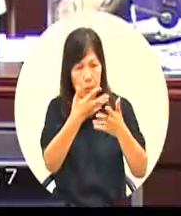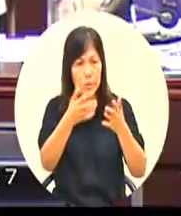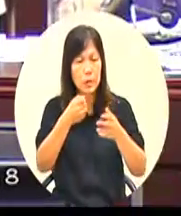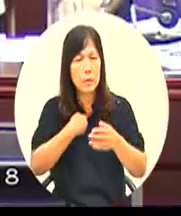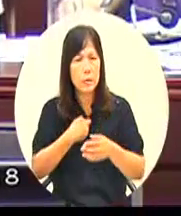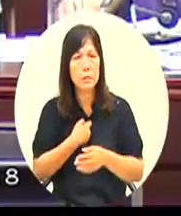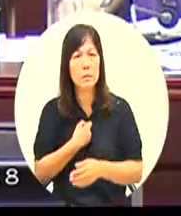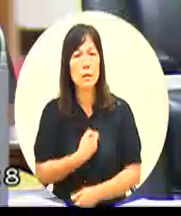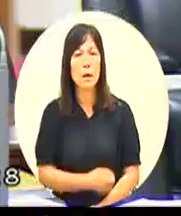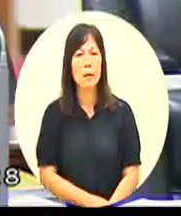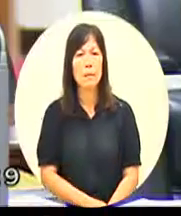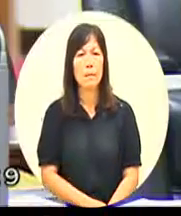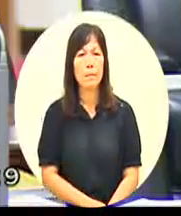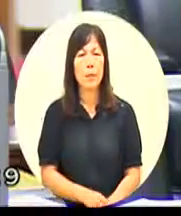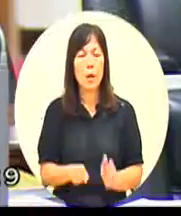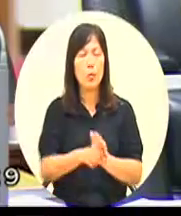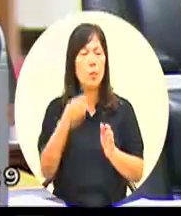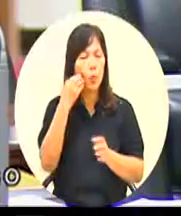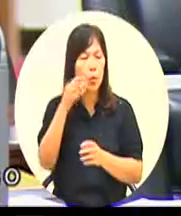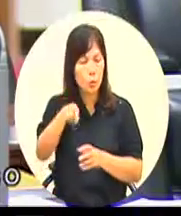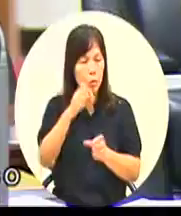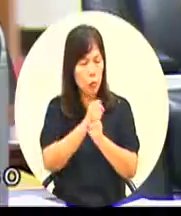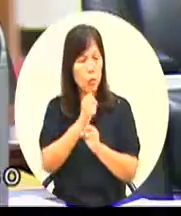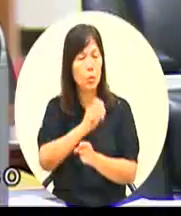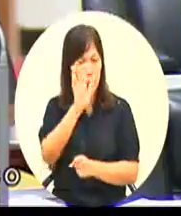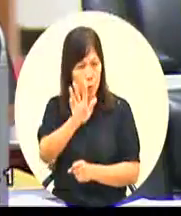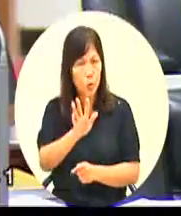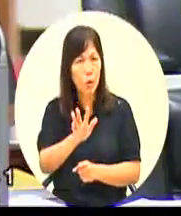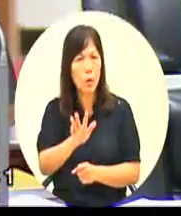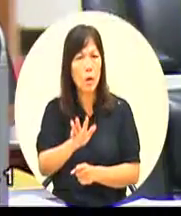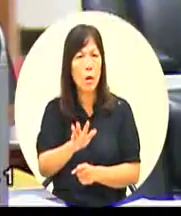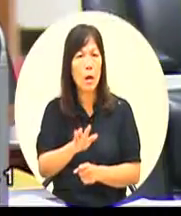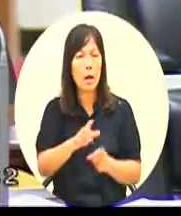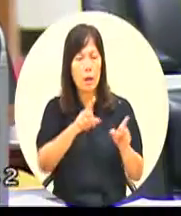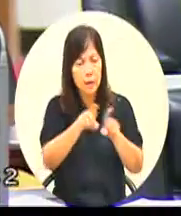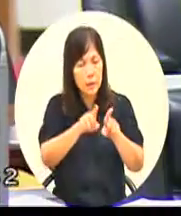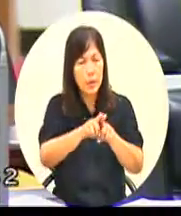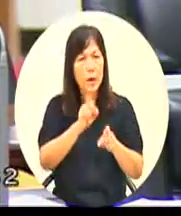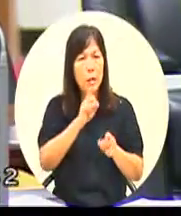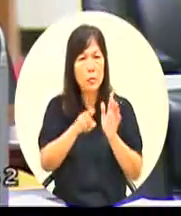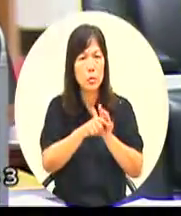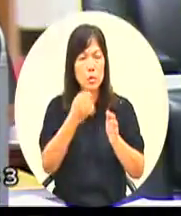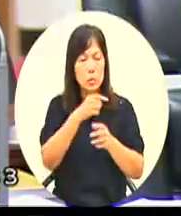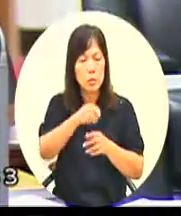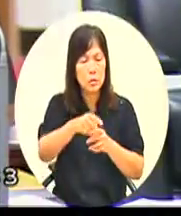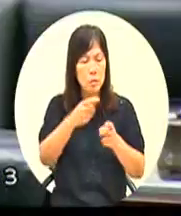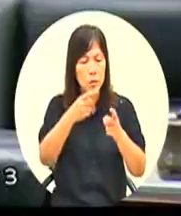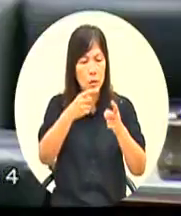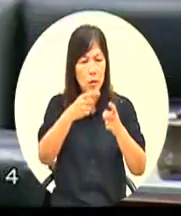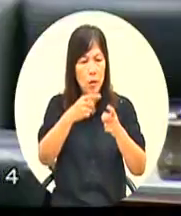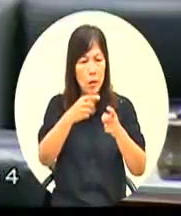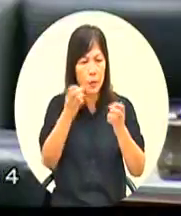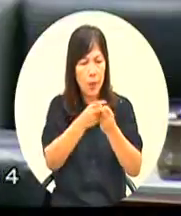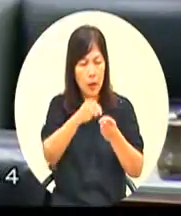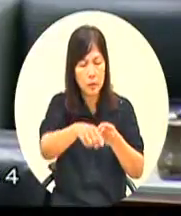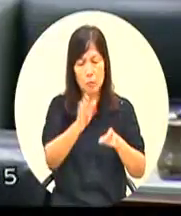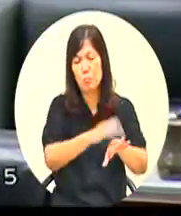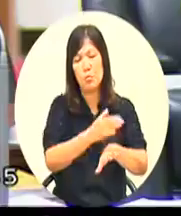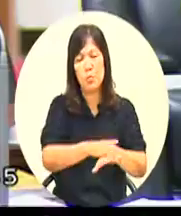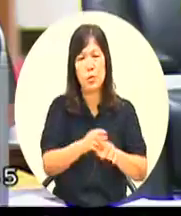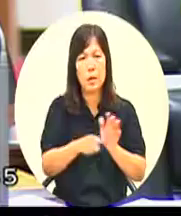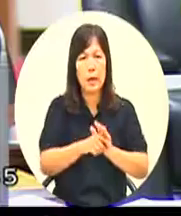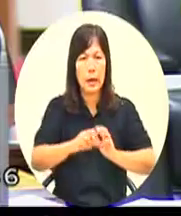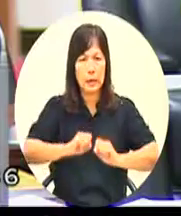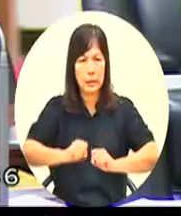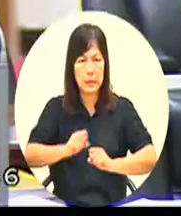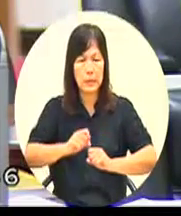说，你今天假如有做到这两点的话，照理讲啊，不应该有那种情形发生啊。 可不可以请那个体健科回答